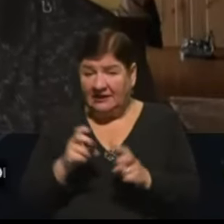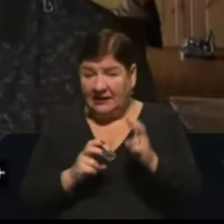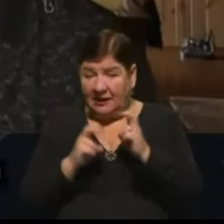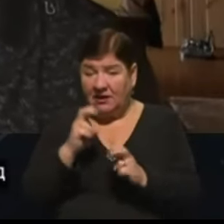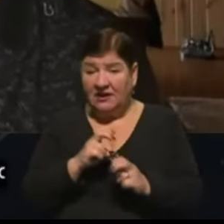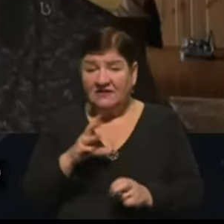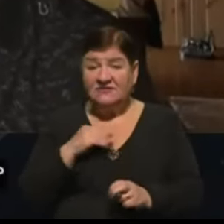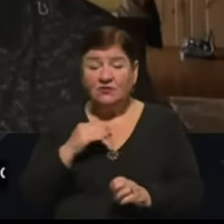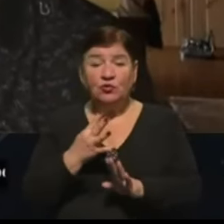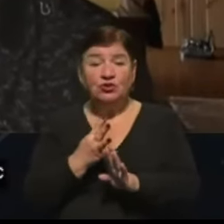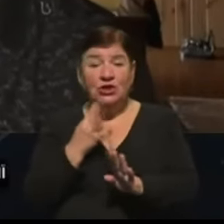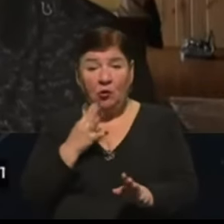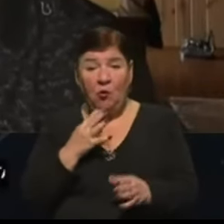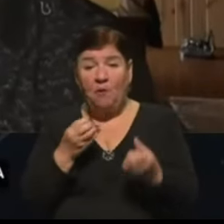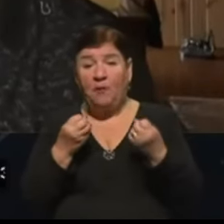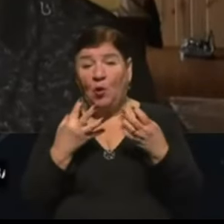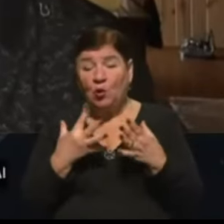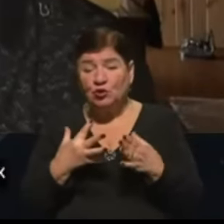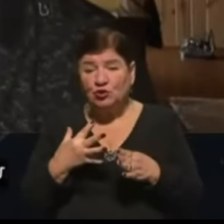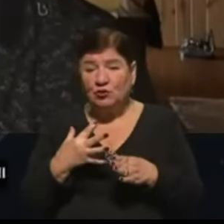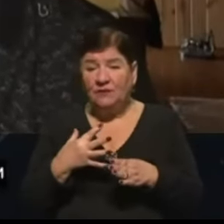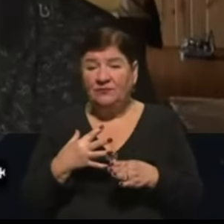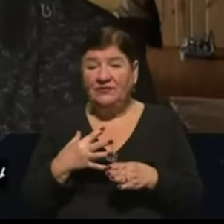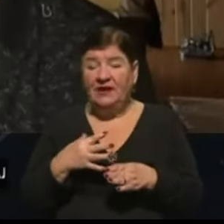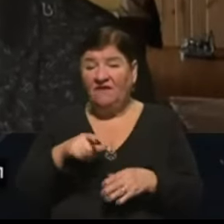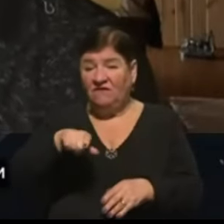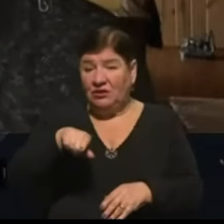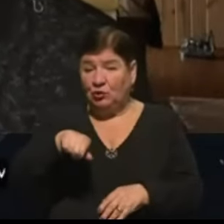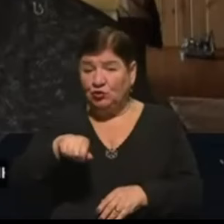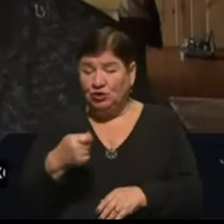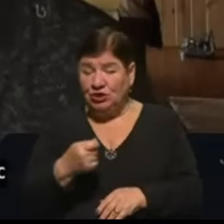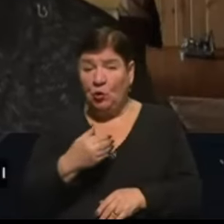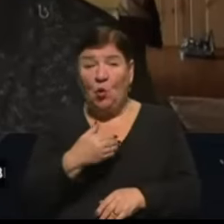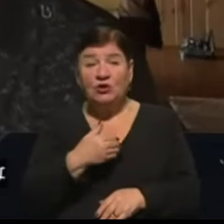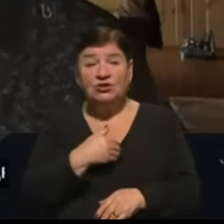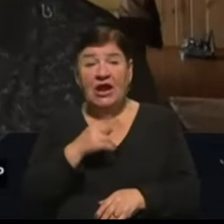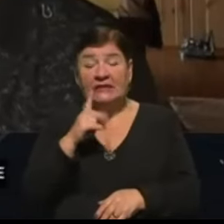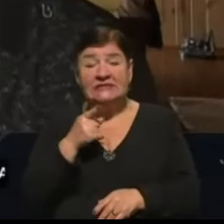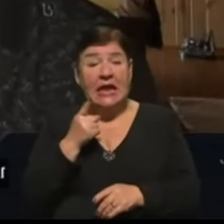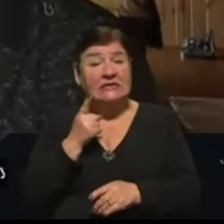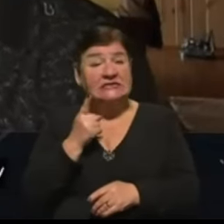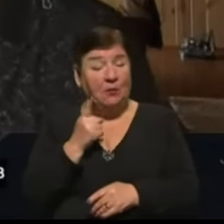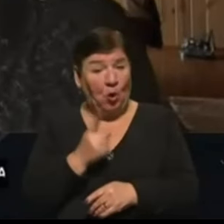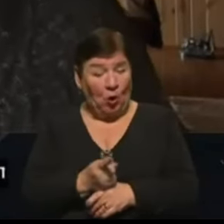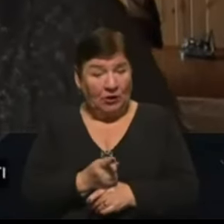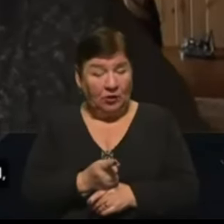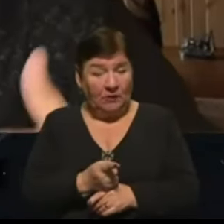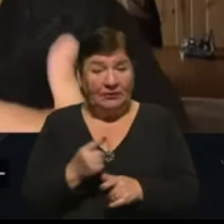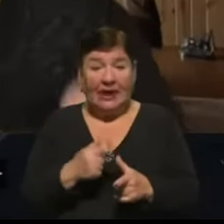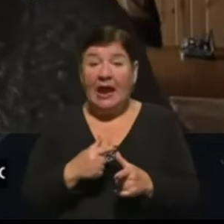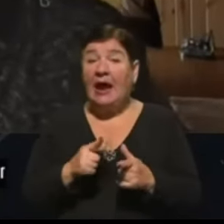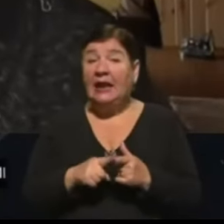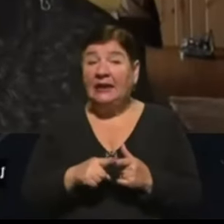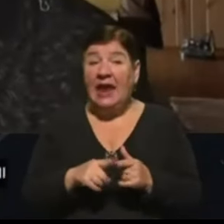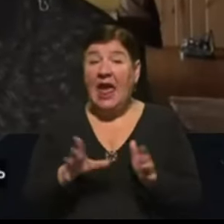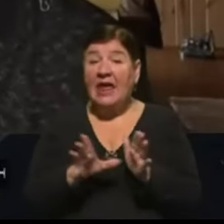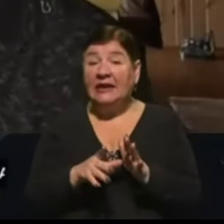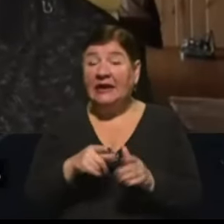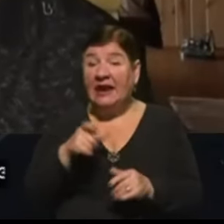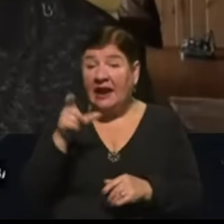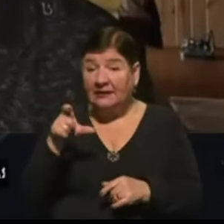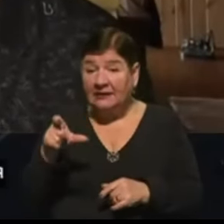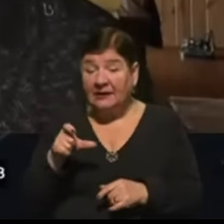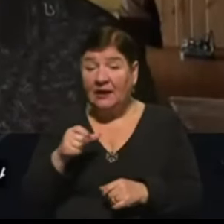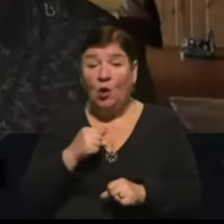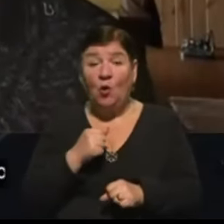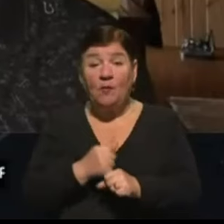чергу, починають просто їх намагатися відключити, хоча це заборонено, але енергетики